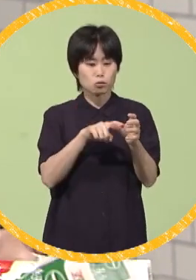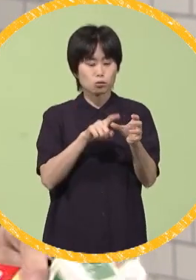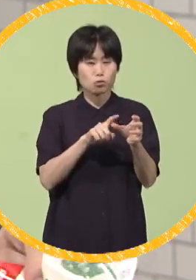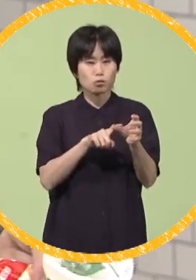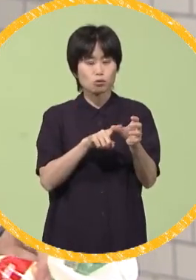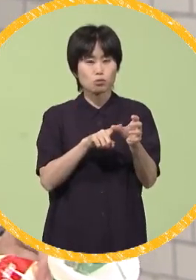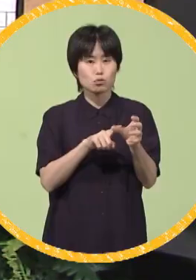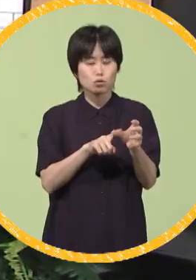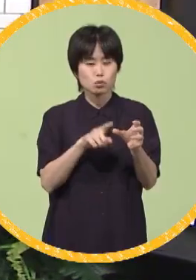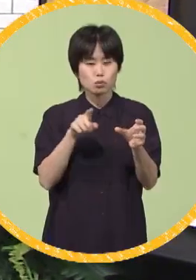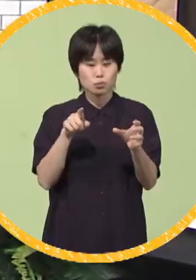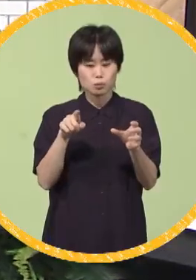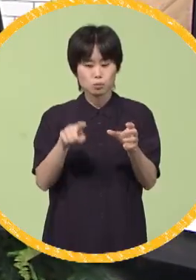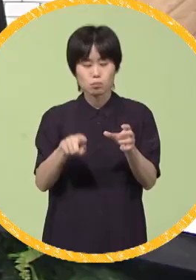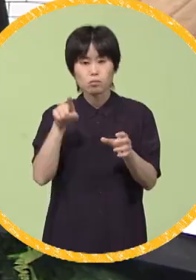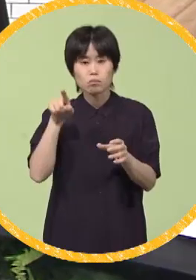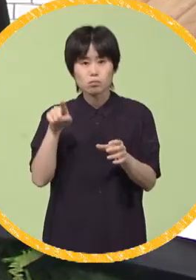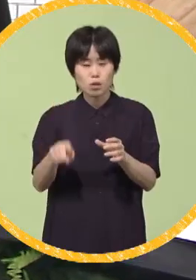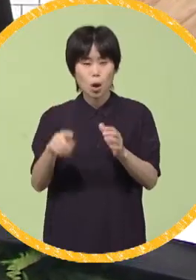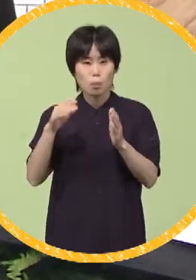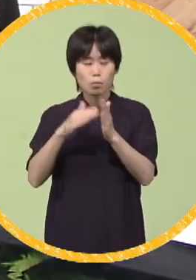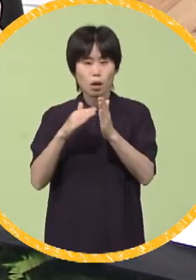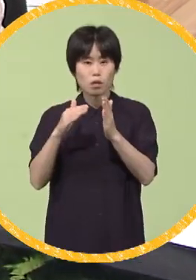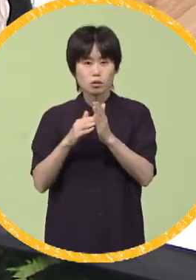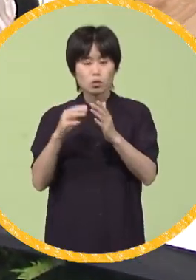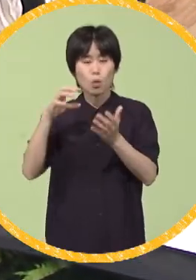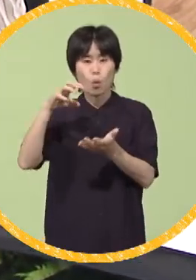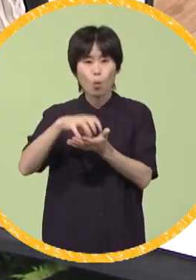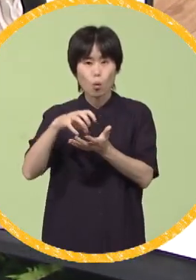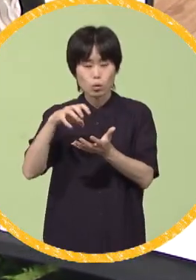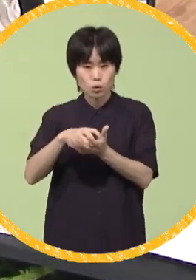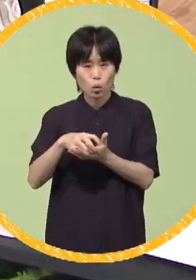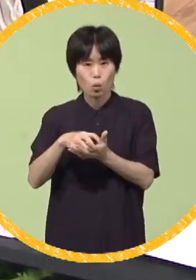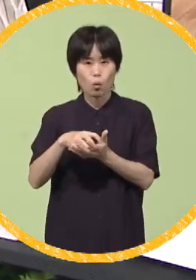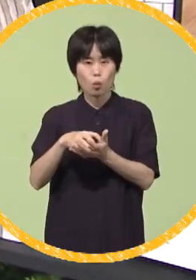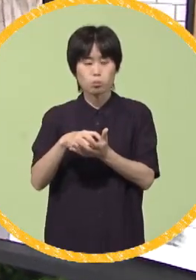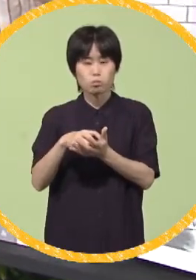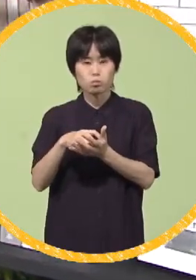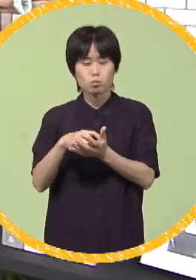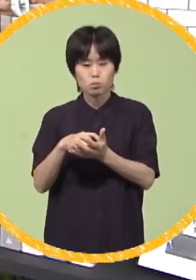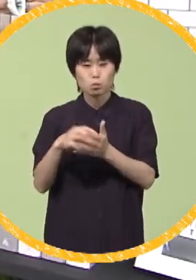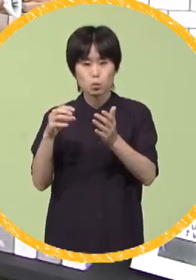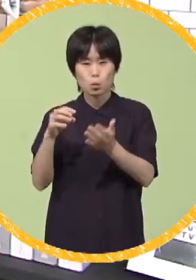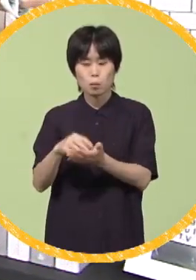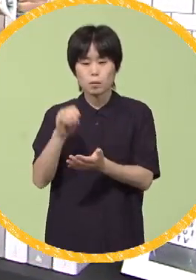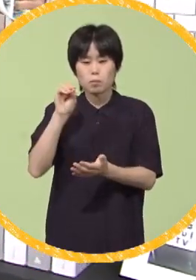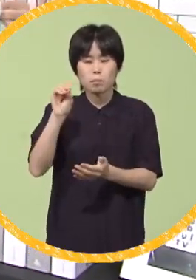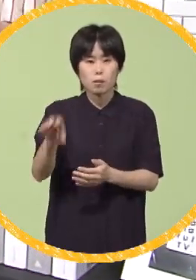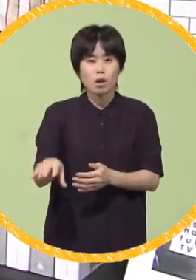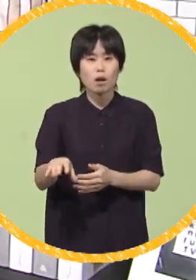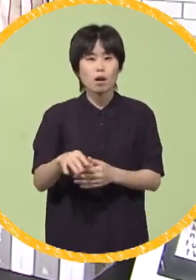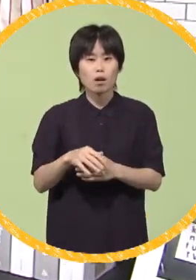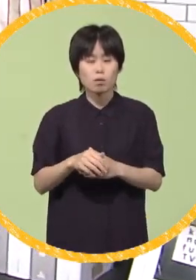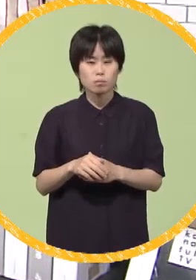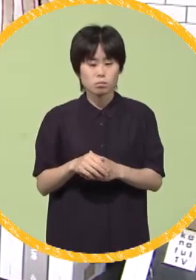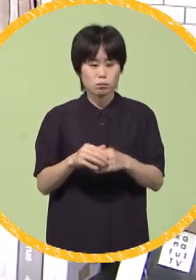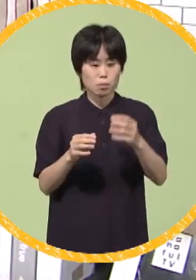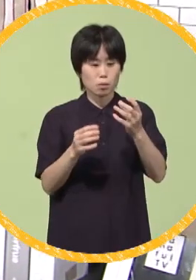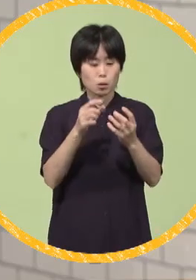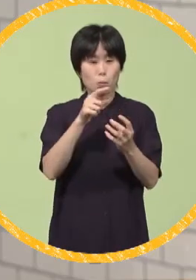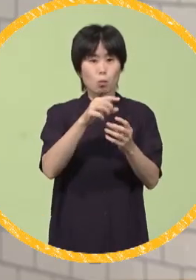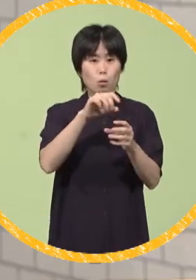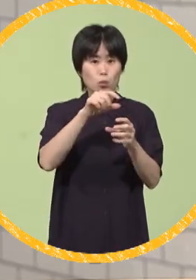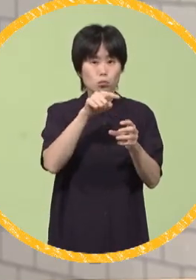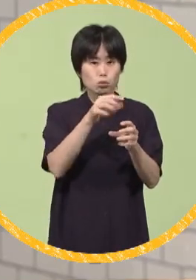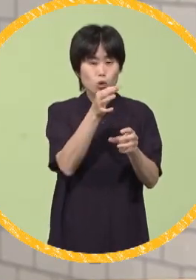って、あとこちらですね、これはプラスチック包装、プラスチック容器包装としてゴミに捨ててもらうと、うん、ね、そしてリングはねこれ外